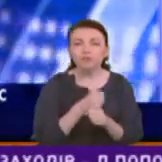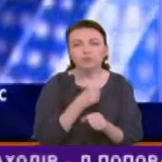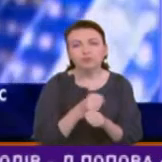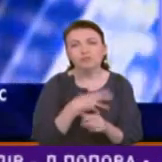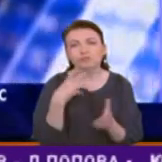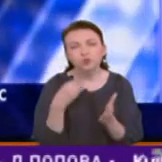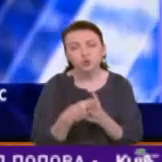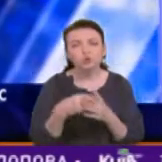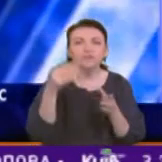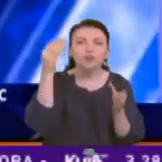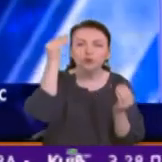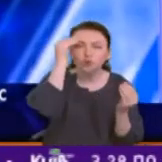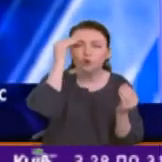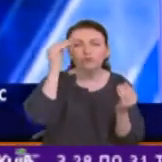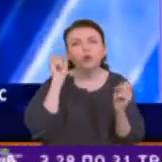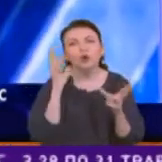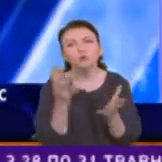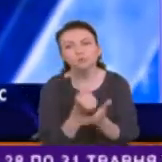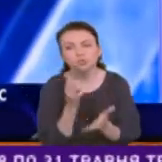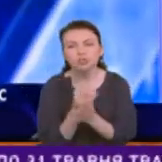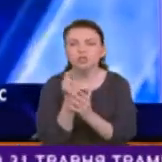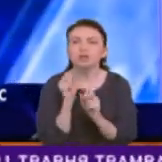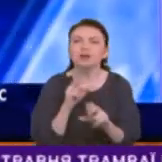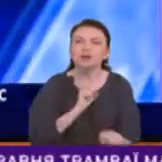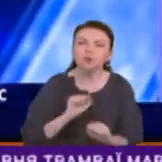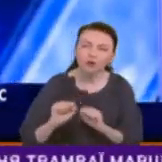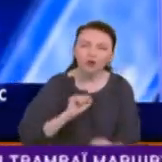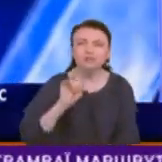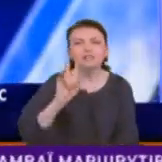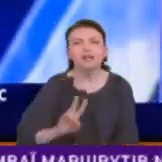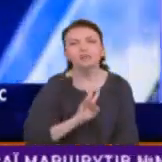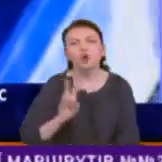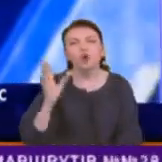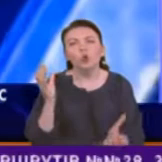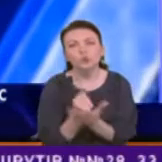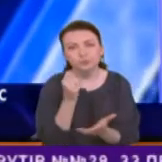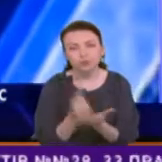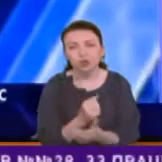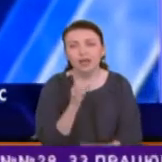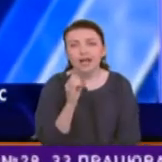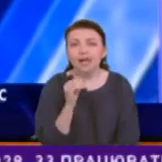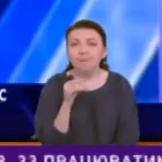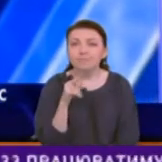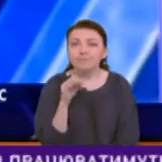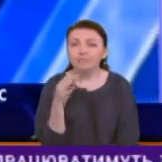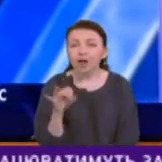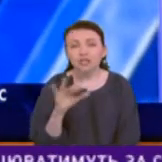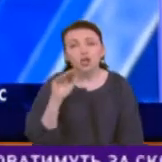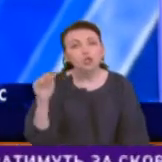філософію життя, як бути успішним і як керувати цією церквою в успішний спосіб. Епіфаній – це зовсім